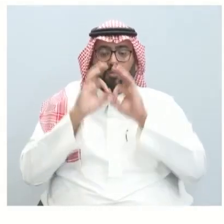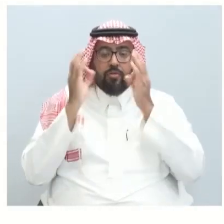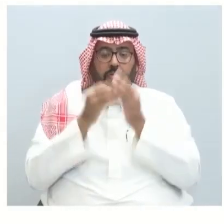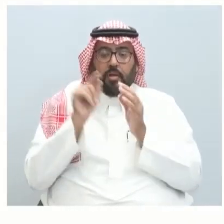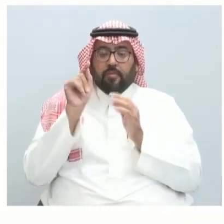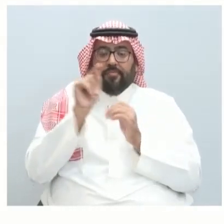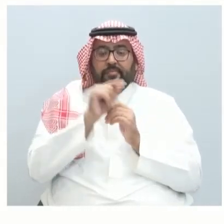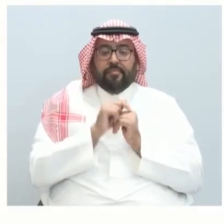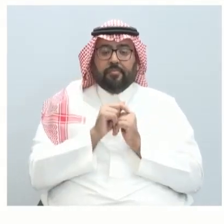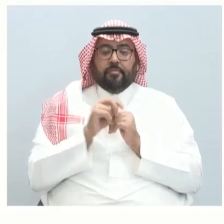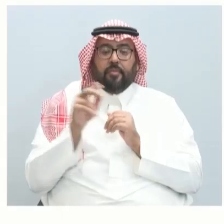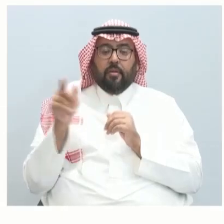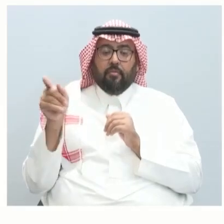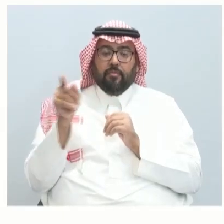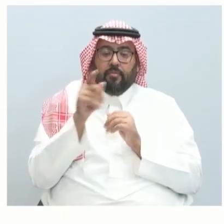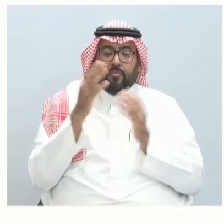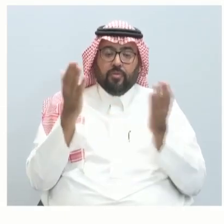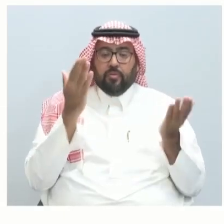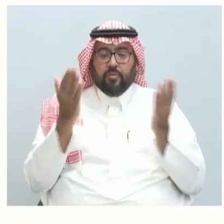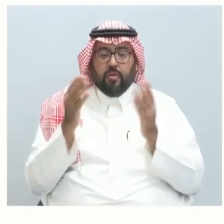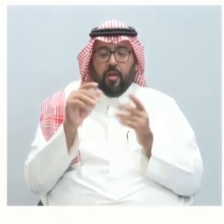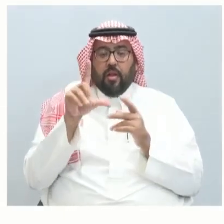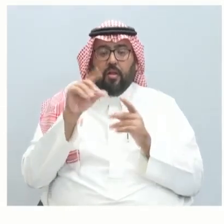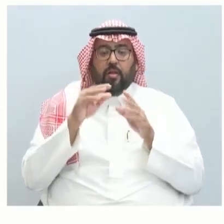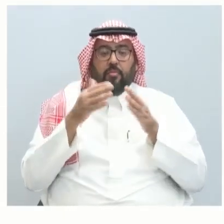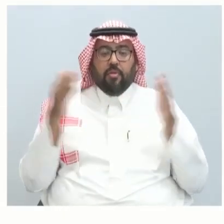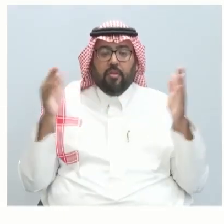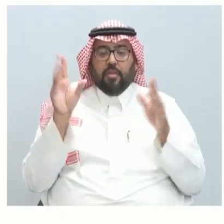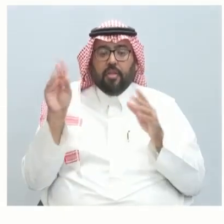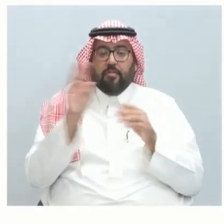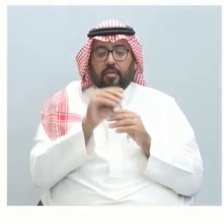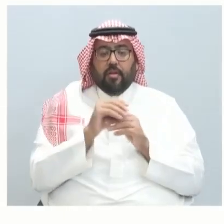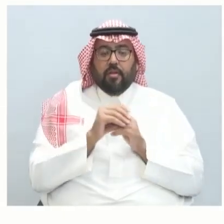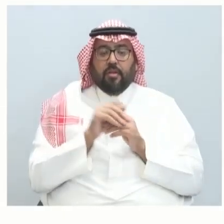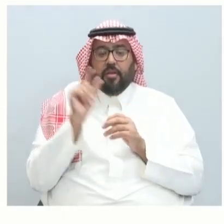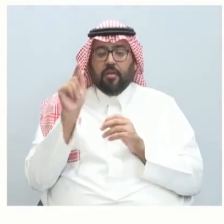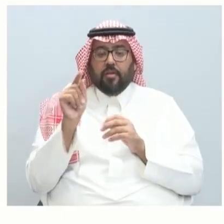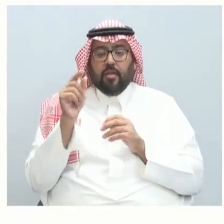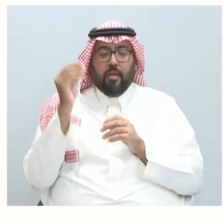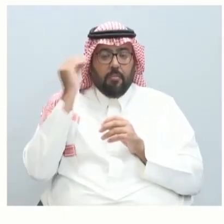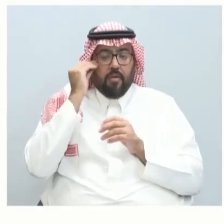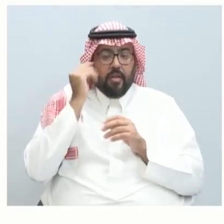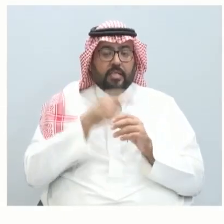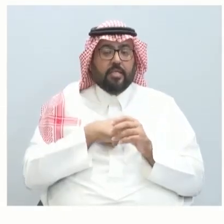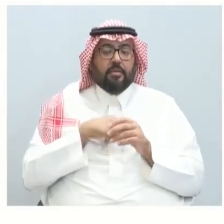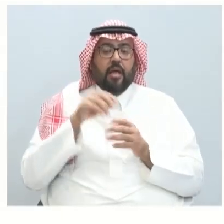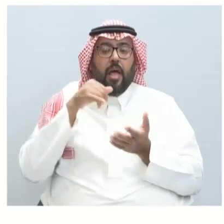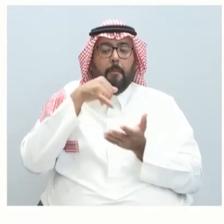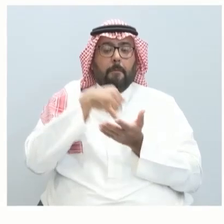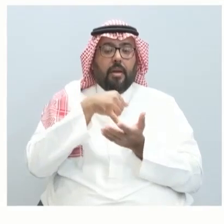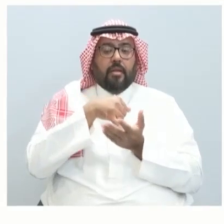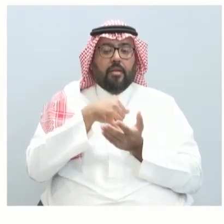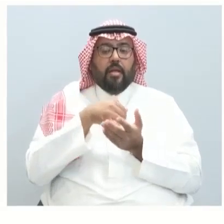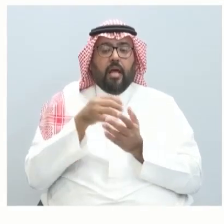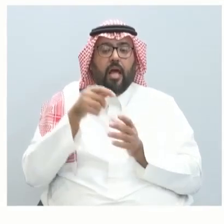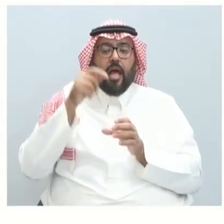النقاط في المستوى والتي لها البعد نفسه عن نقطه معلومه تسمى المركز